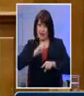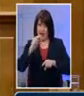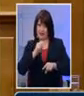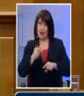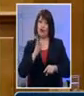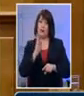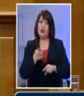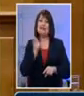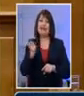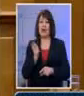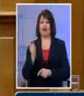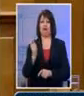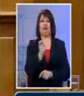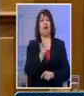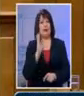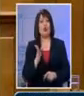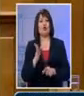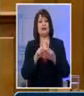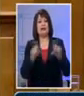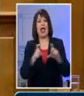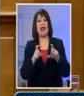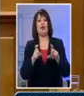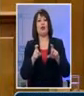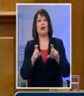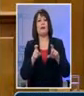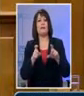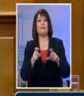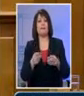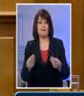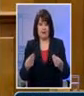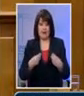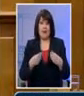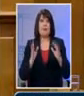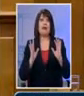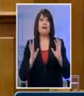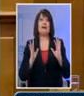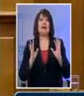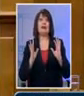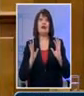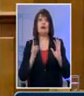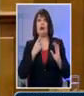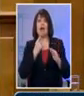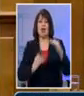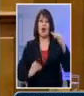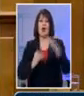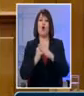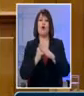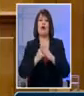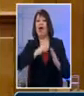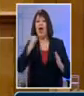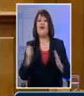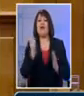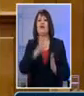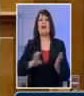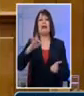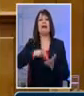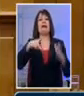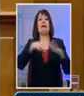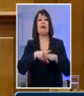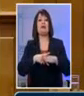χρηματοδοτήσετε το χρέος. Σε εμάς δεν δίνεται αυτή η δυνατότητα. Βάζει αυστηρά όρια και περιορισμούς η Ευρωπαϊκή Κεντρική Τράπεζα.